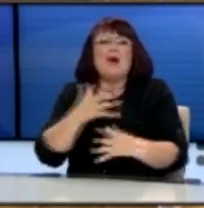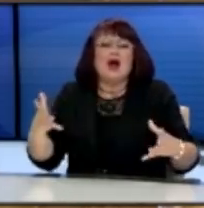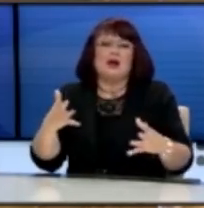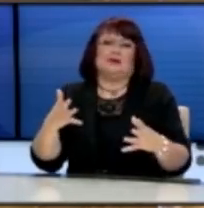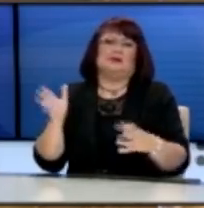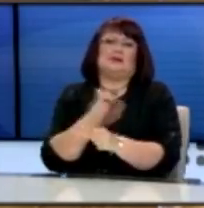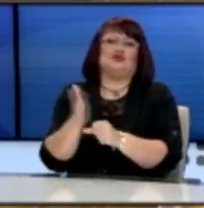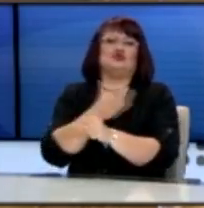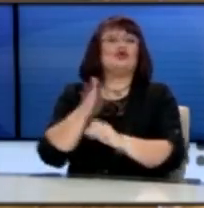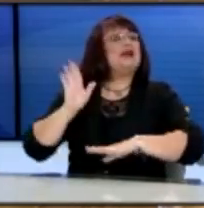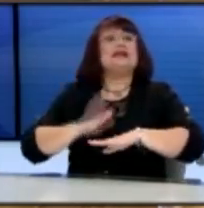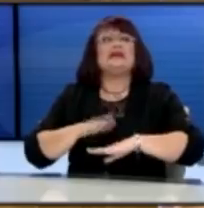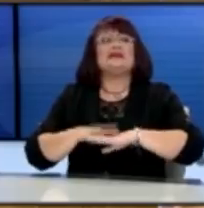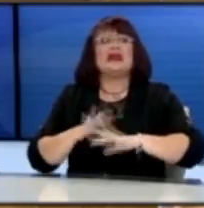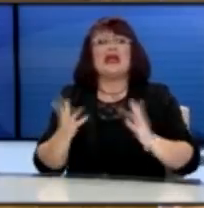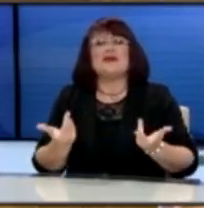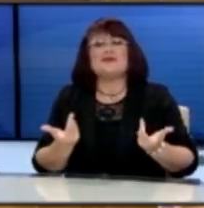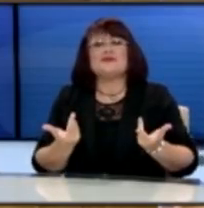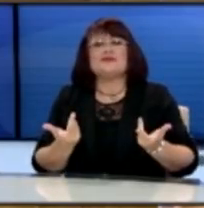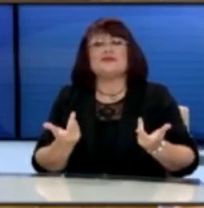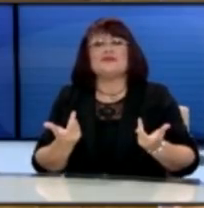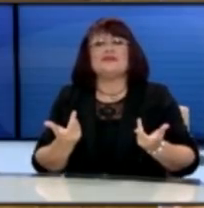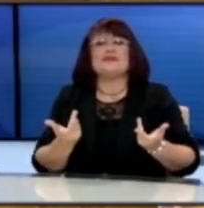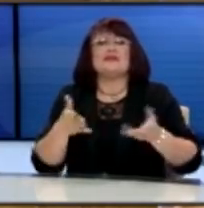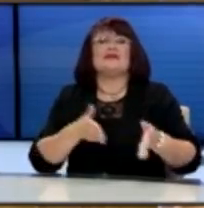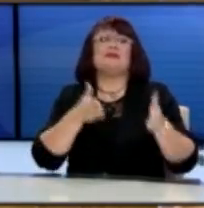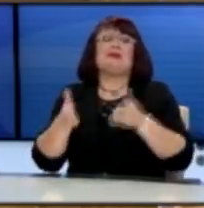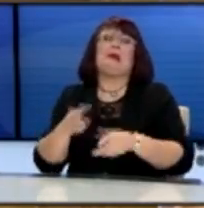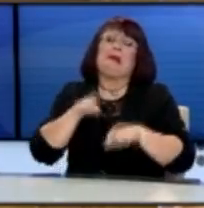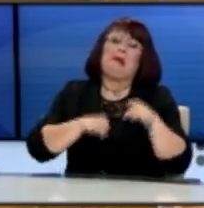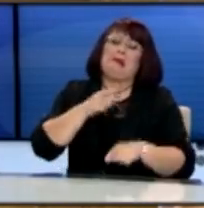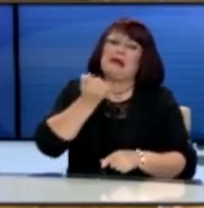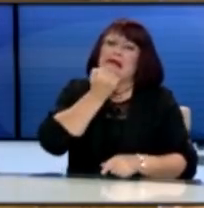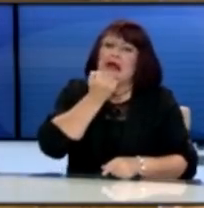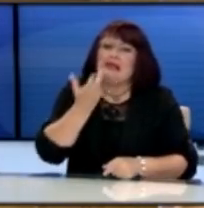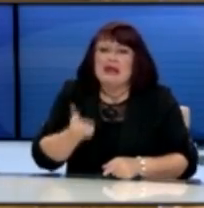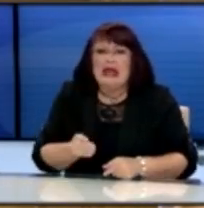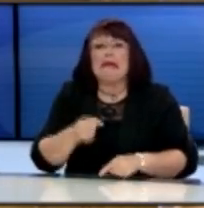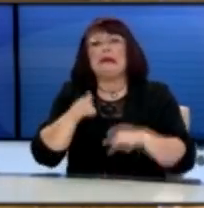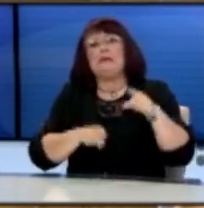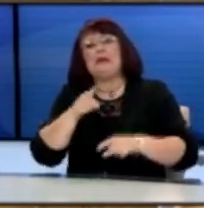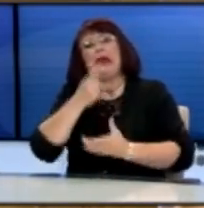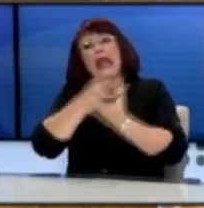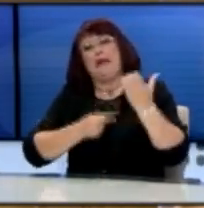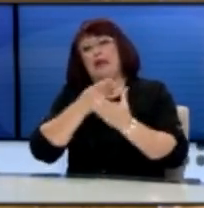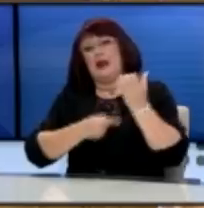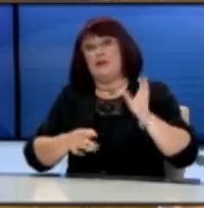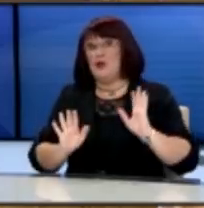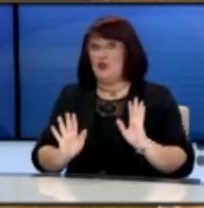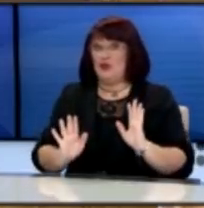καταστροφή δεν οφείλεται σε κάποια επιμέρους λάθη, σε κάποιες επιμέρους